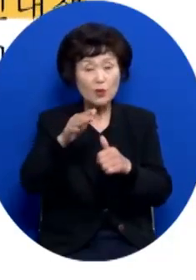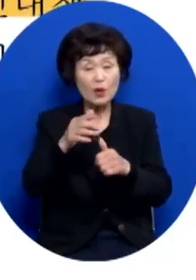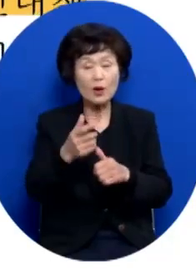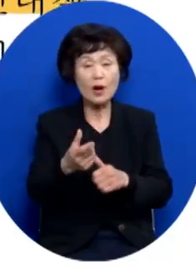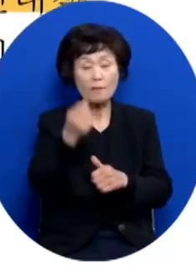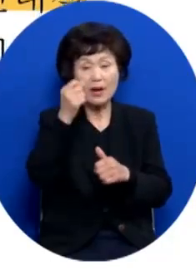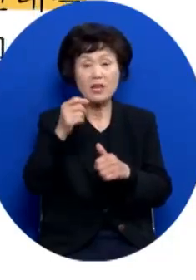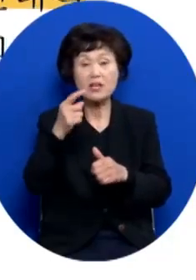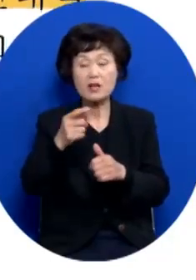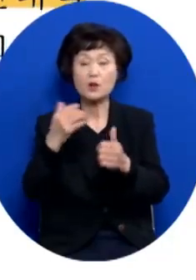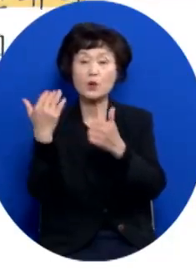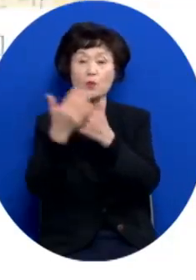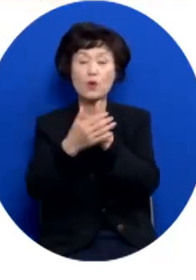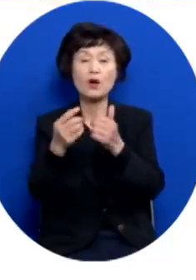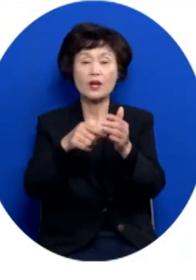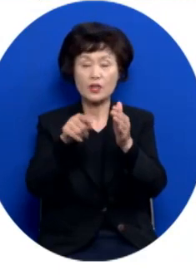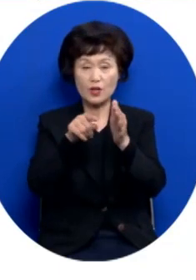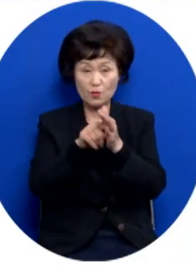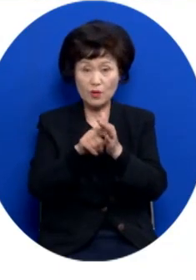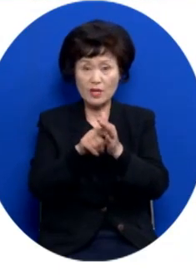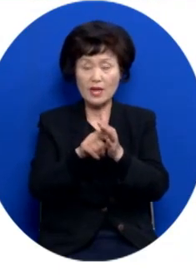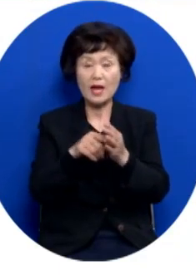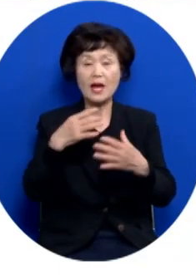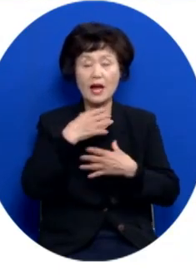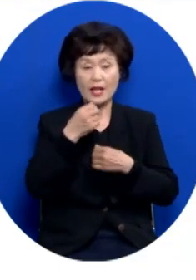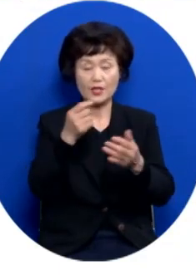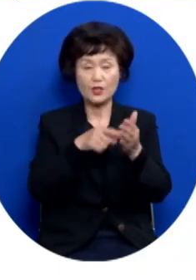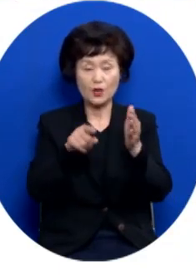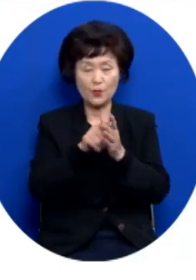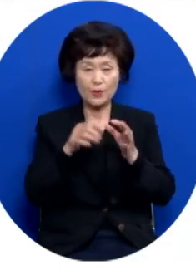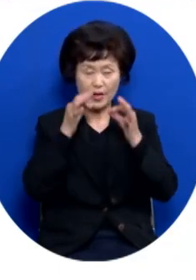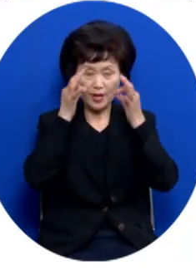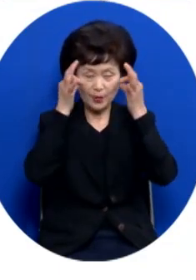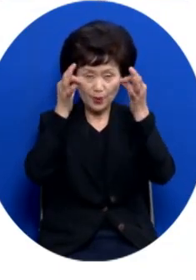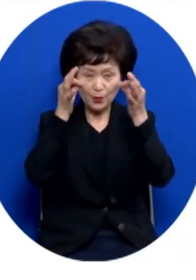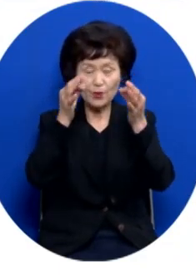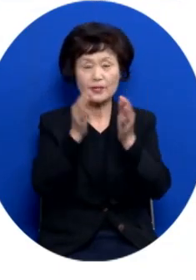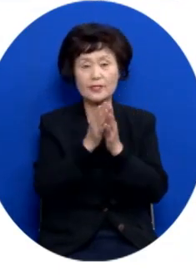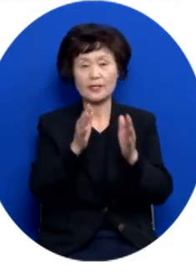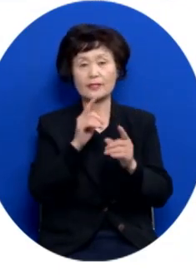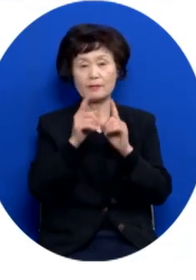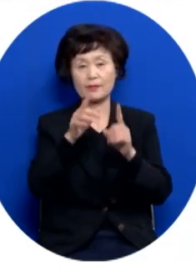신속대응팀을 파견하기로 하는 등 재외국민의 안전을 위한 대응에 나섰다고 밝혔습니다.